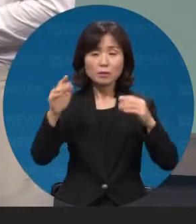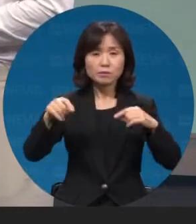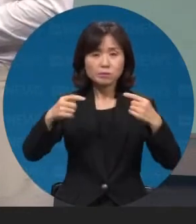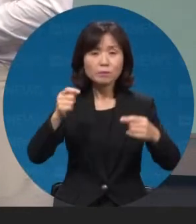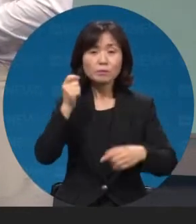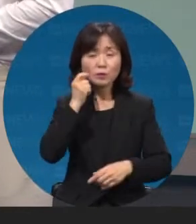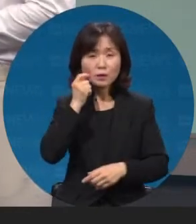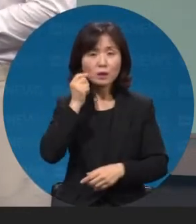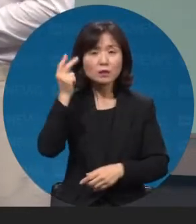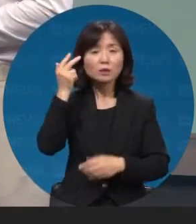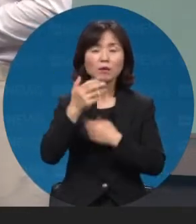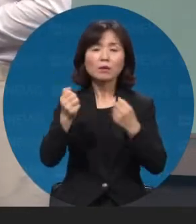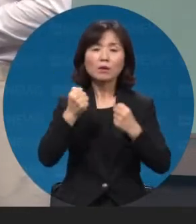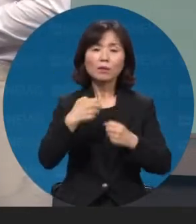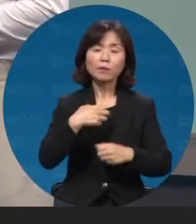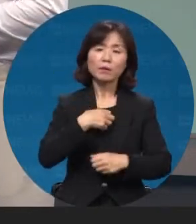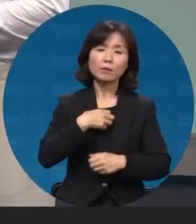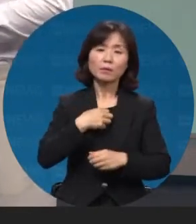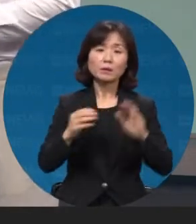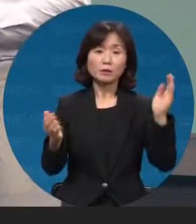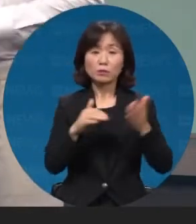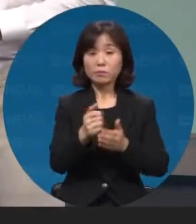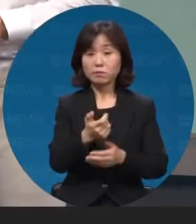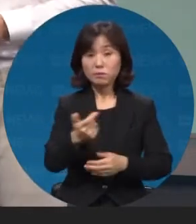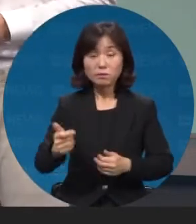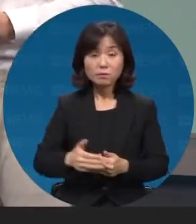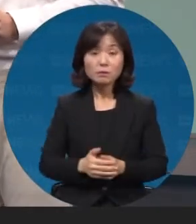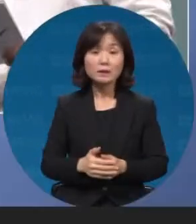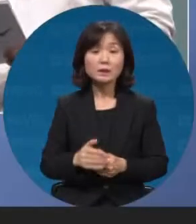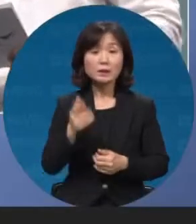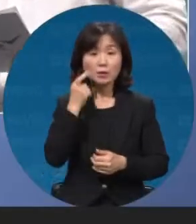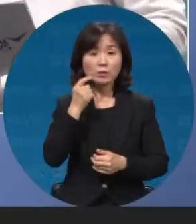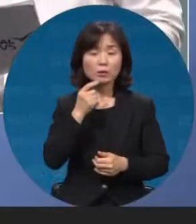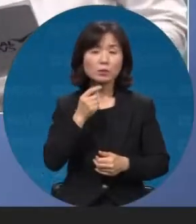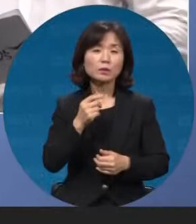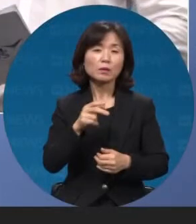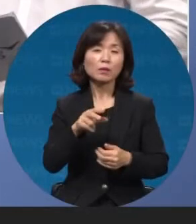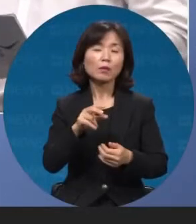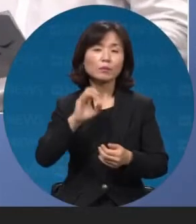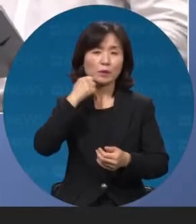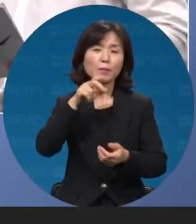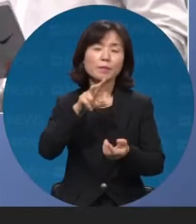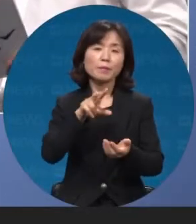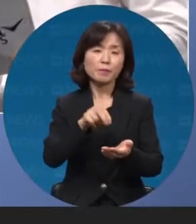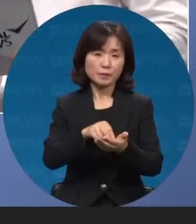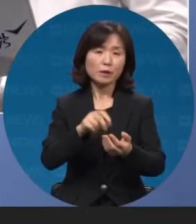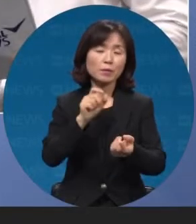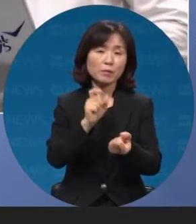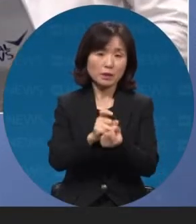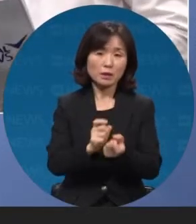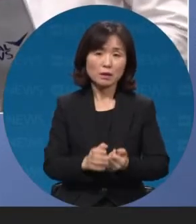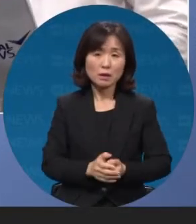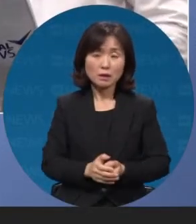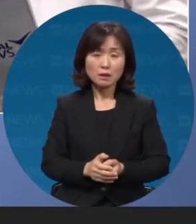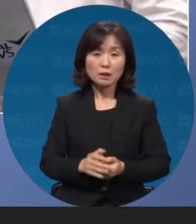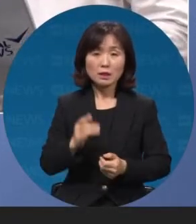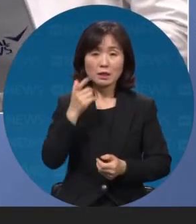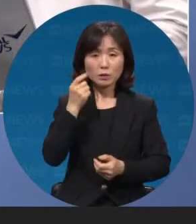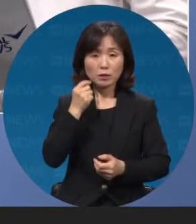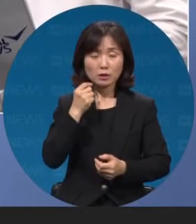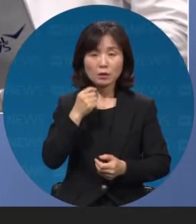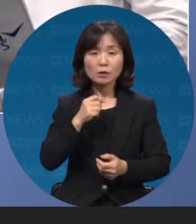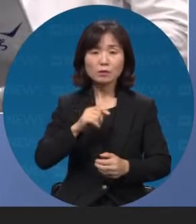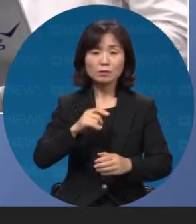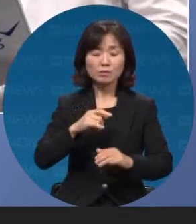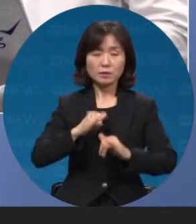가서 정신건강을 위협하는 학생이 많은데요 일본도 타격이 컸습니다 지난해 일본에서 스스로 목숨을 끊은 6세에서